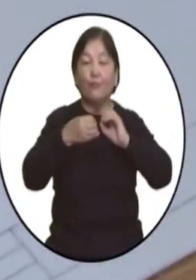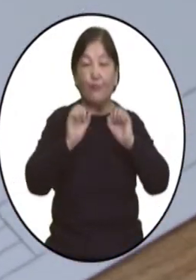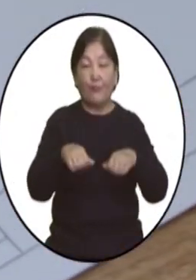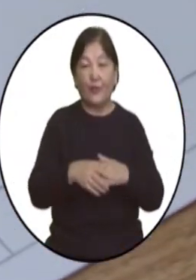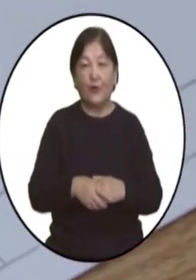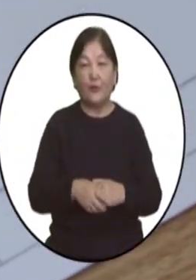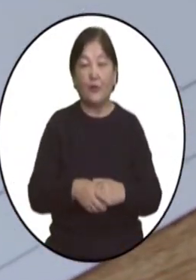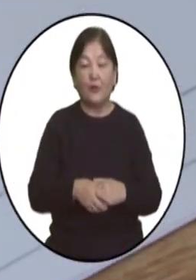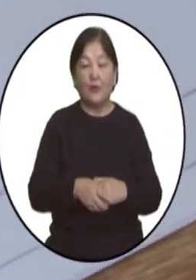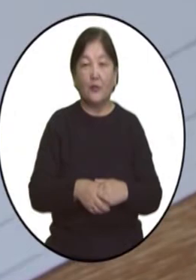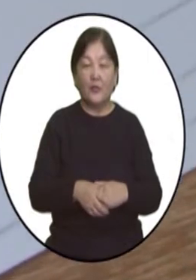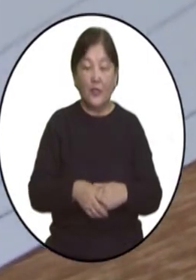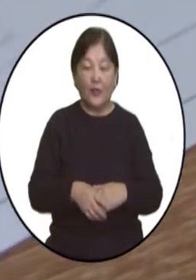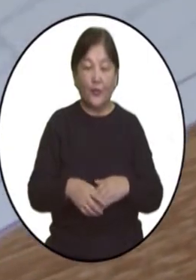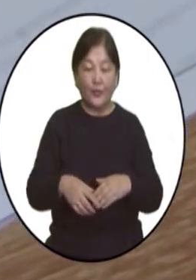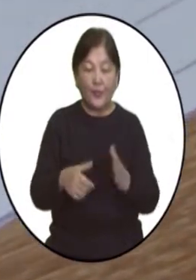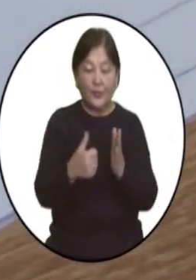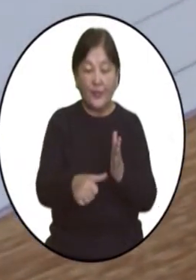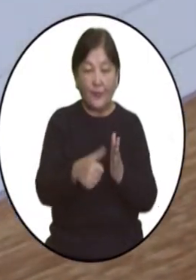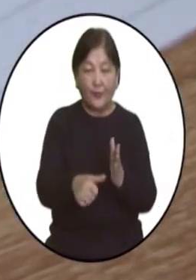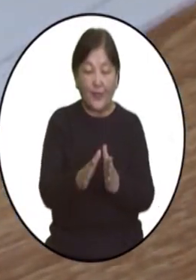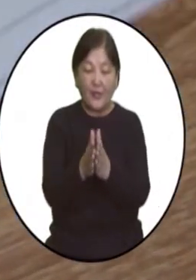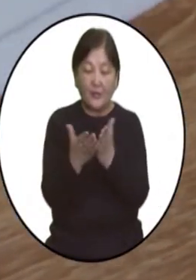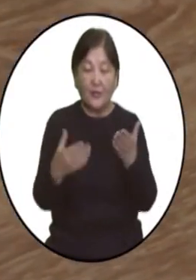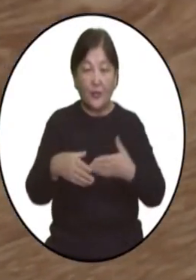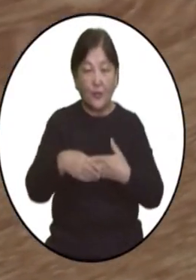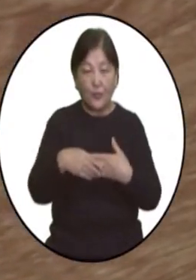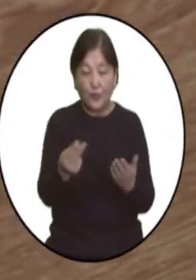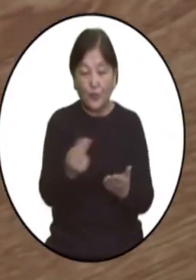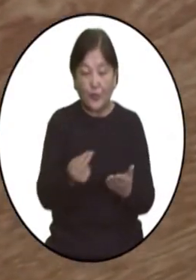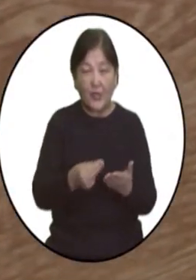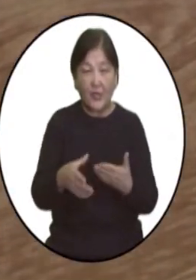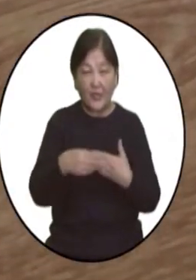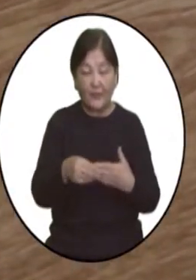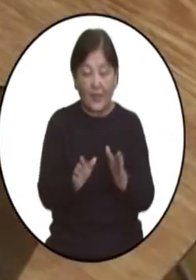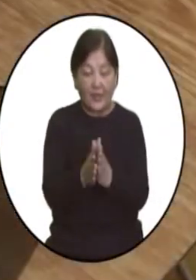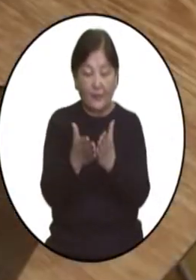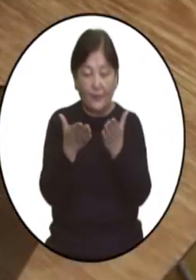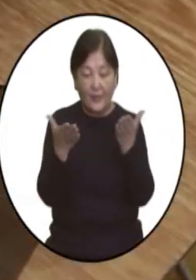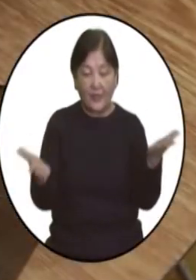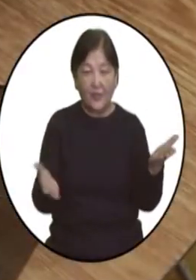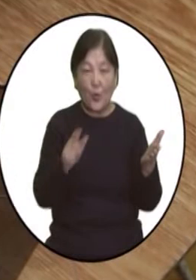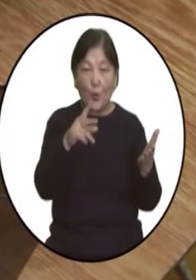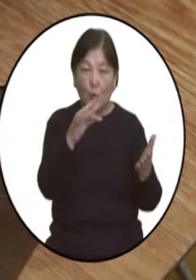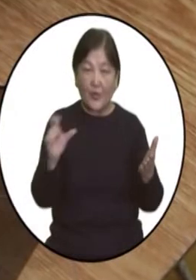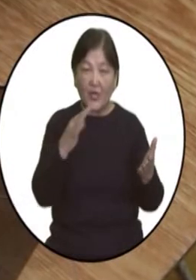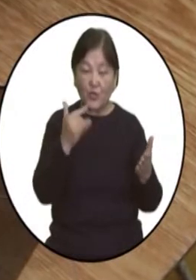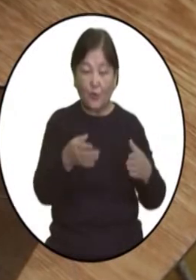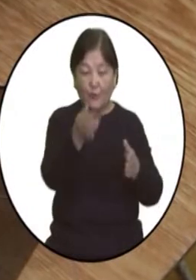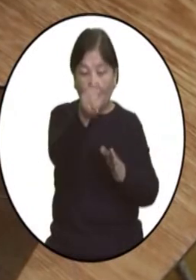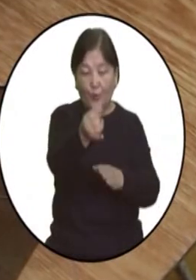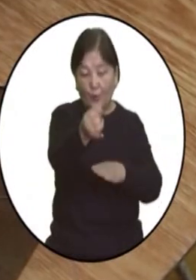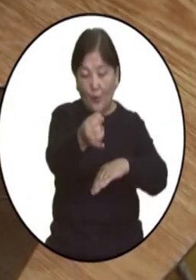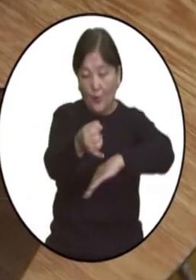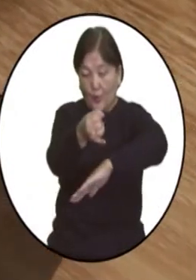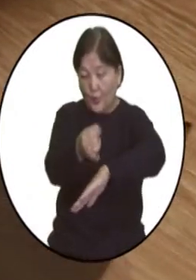бид зургийн дэвсгэртээ бэлдээд хөрөө сугам хөснөгтэй татсан байгаа бүгдүүдээ зургийн дэвтэрдээ хөрөө сугам хөснөгтэй татаж